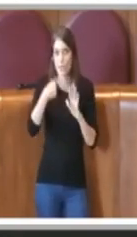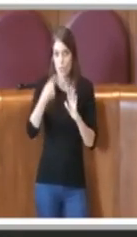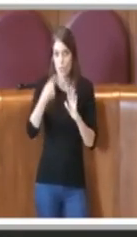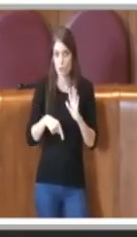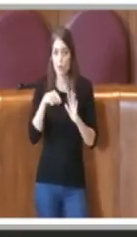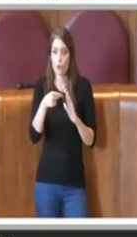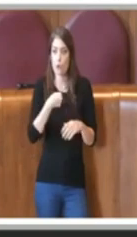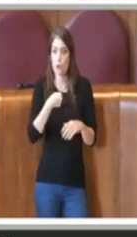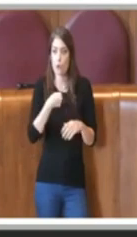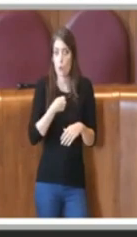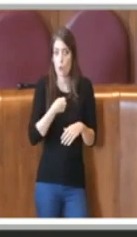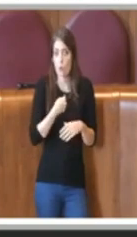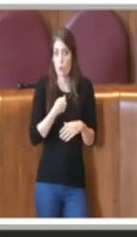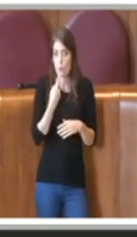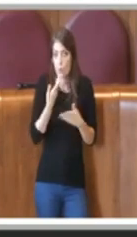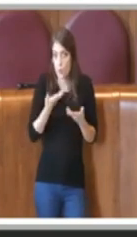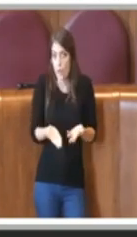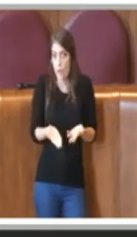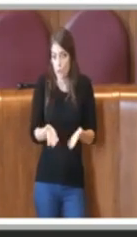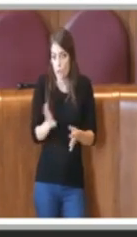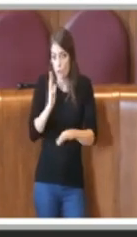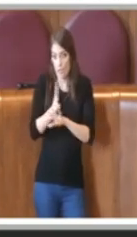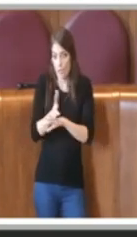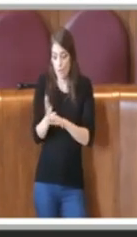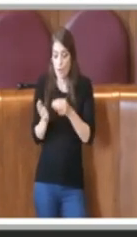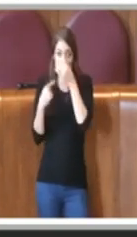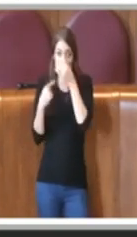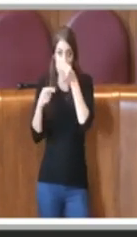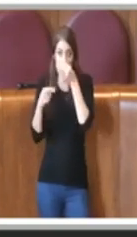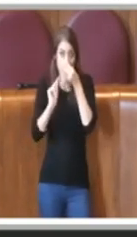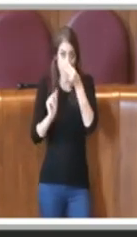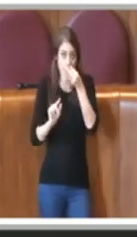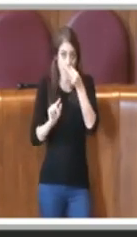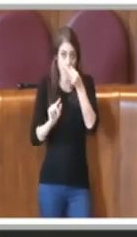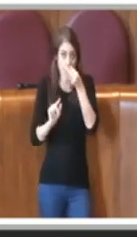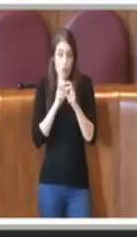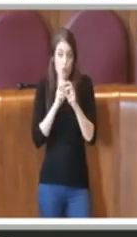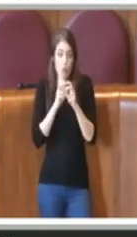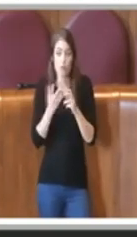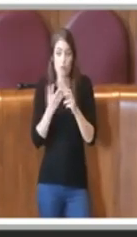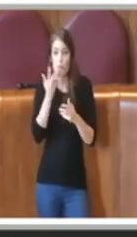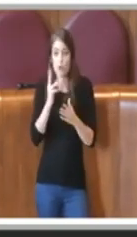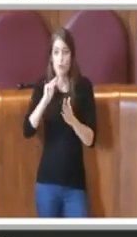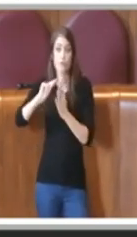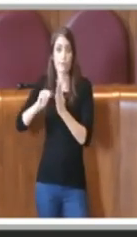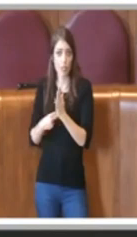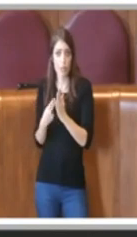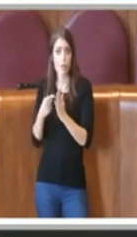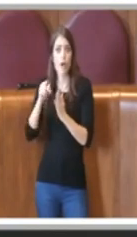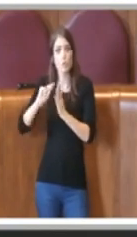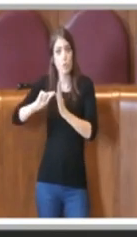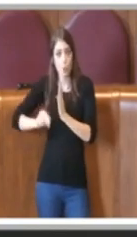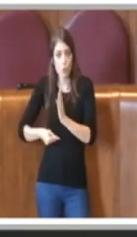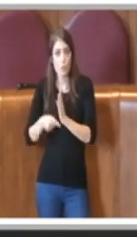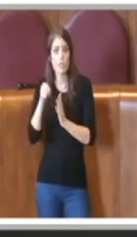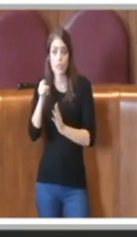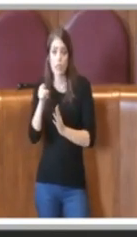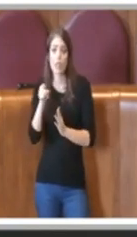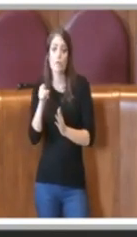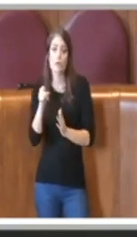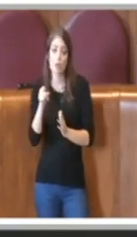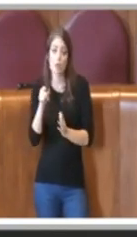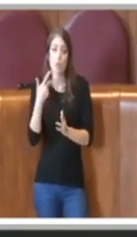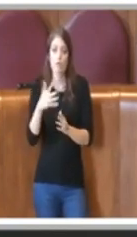giorno, io lo dico qui durante l'intervento, magari poi lo scrivo anche nella chat, vorrei firmare e sottoscrivere, come avevo